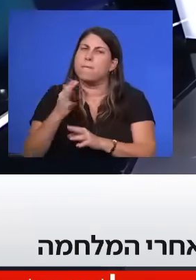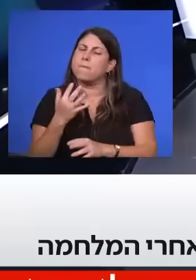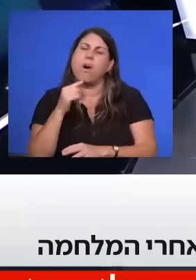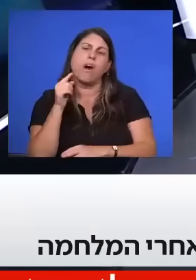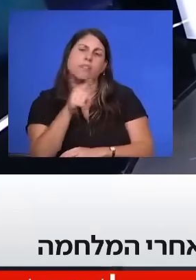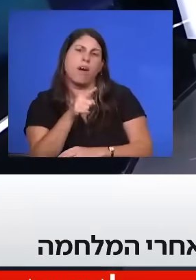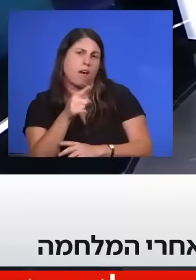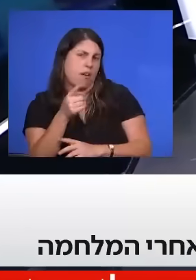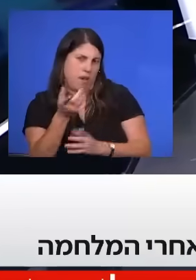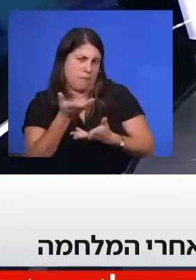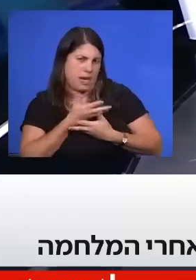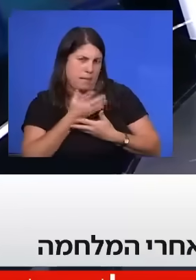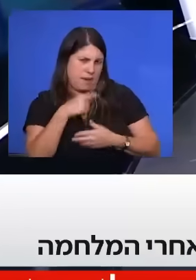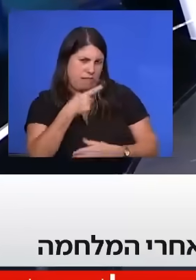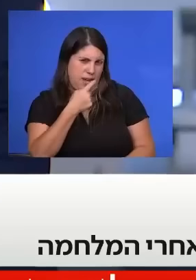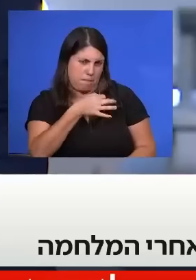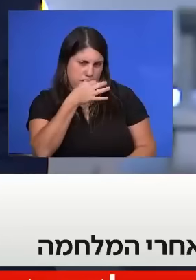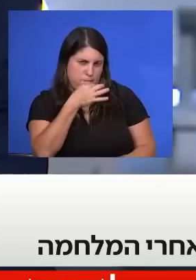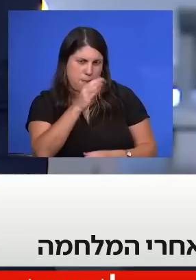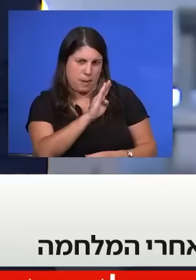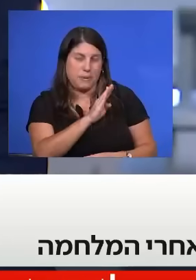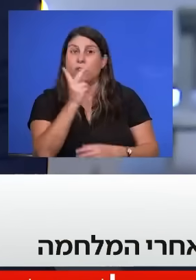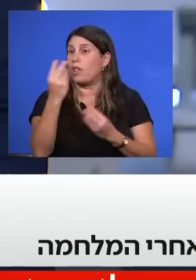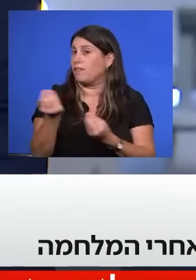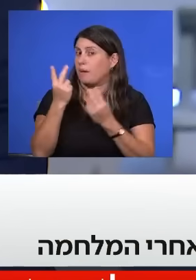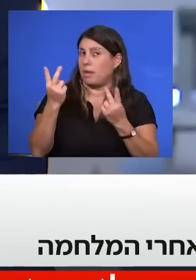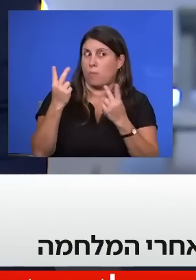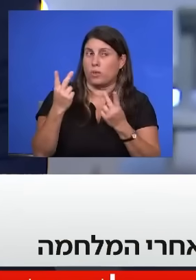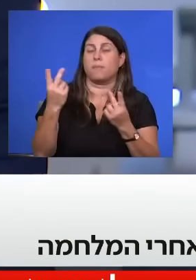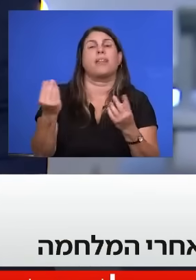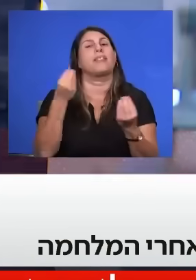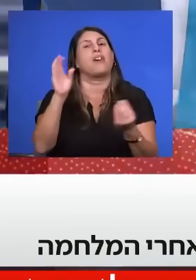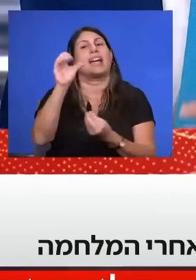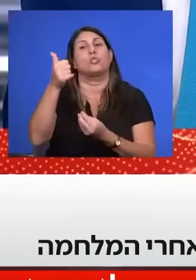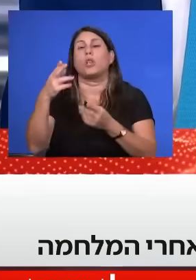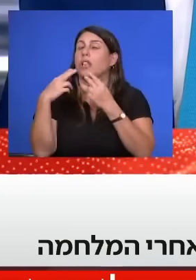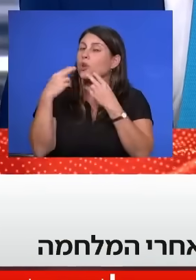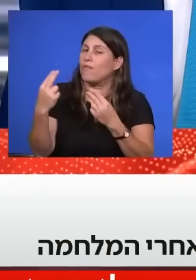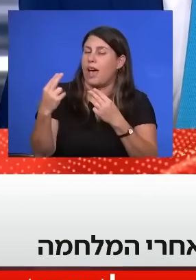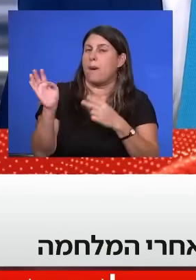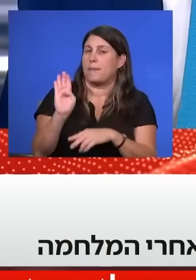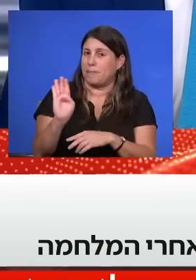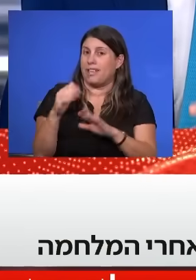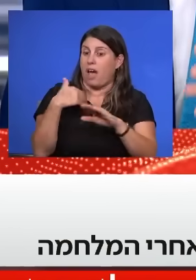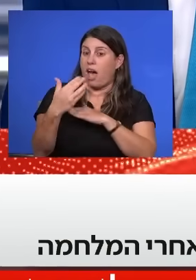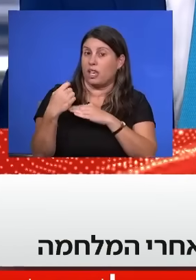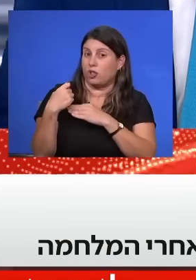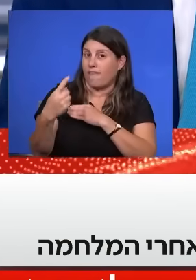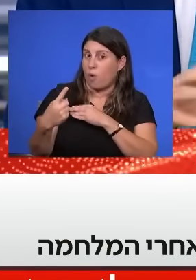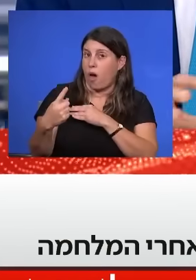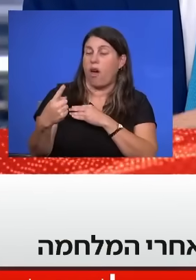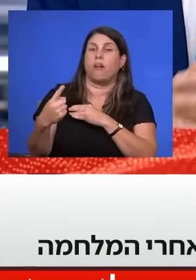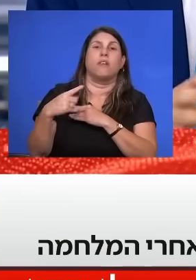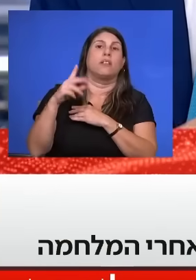מאוד משמעותיים. דבר ראשון, ההתייחסות של נתניהו אחרי יותר משבוע שמתנהלים